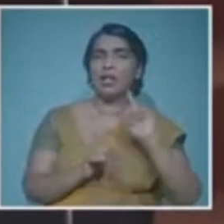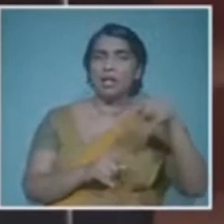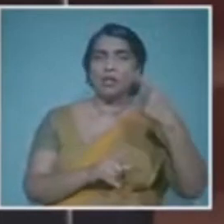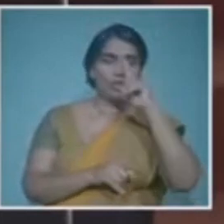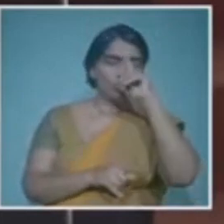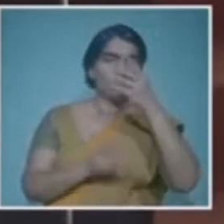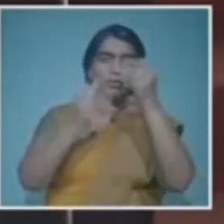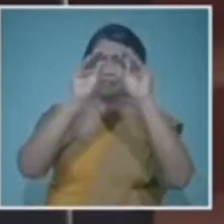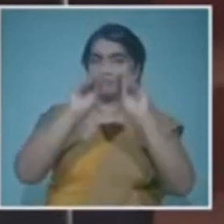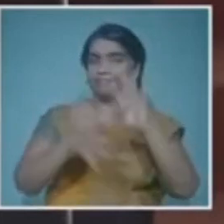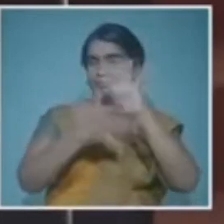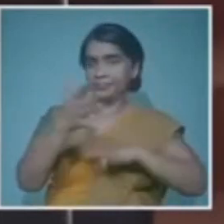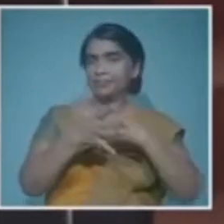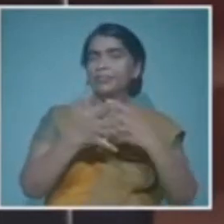අයවැය